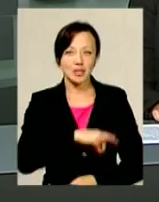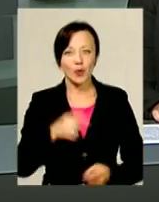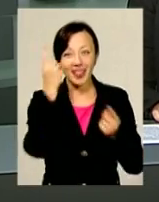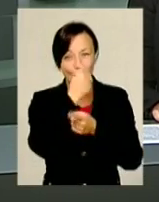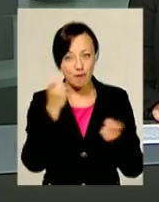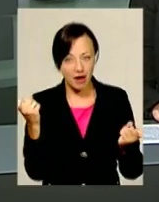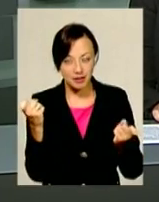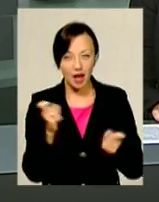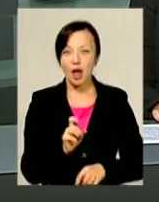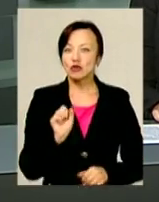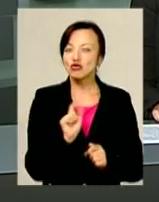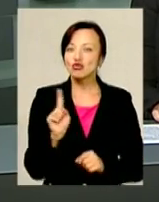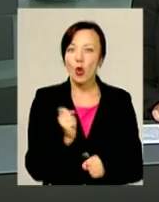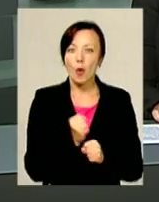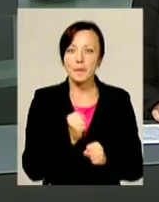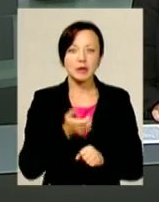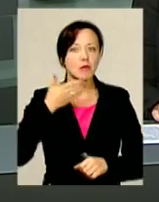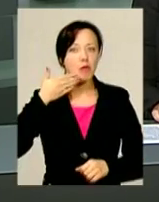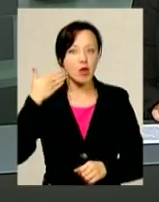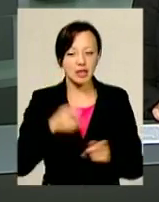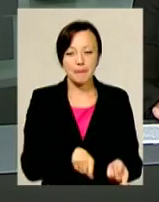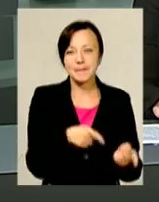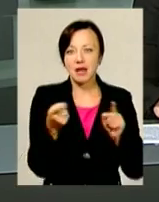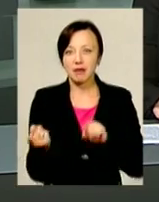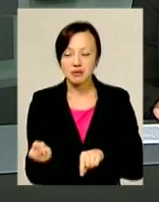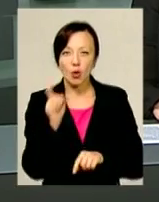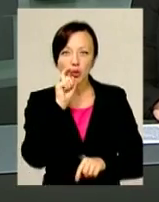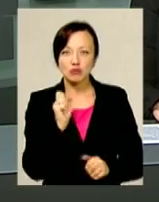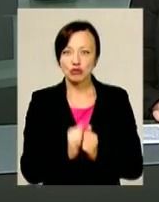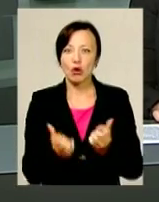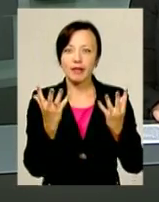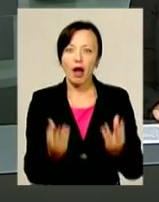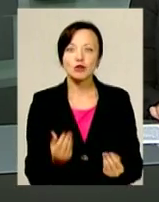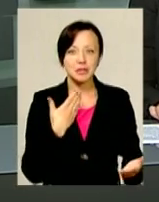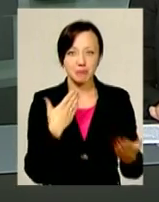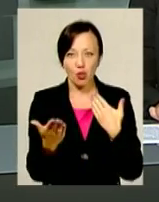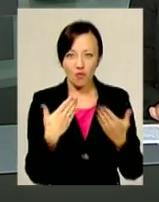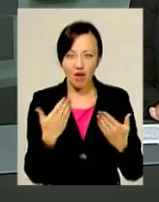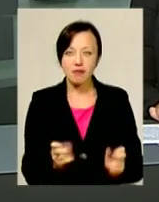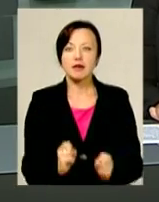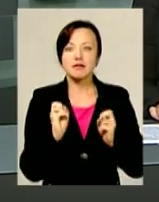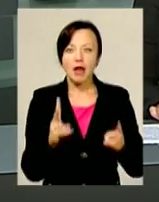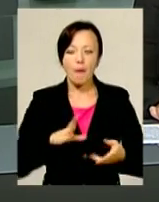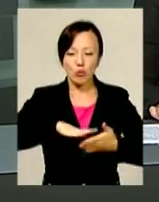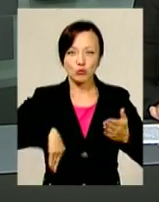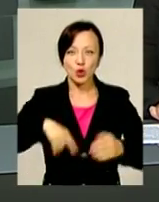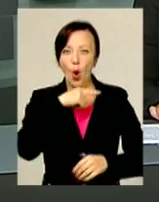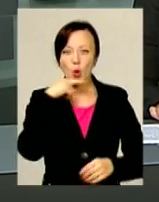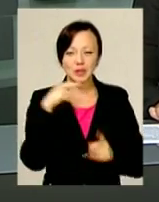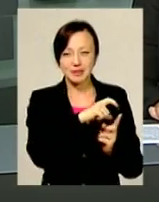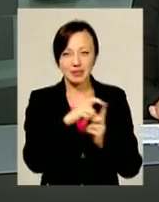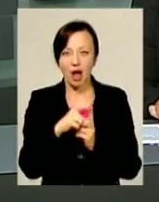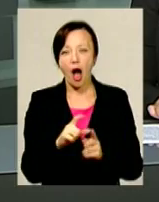інформації, зокрема, що робити, аби полегшити перехід на українську в щоденному спілкуванні, та як позбутися росіянізмів або